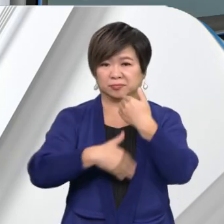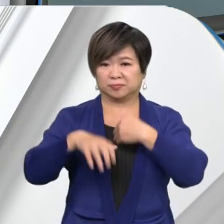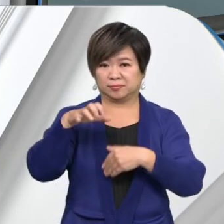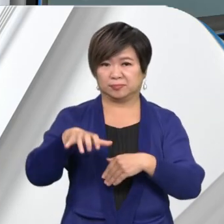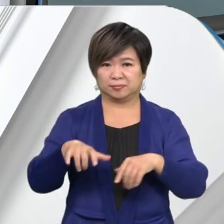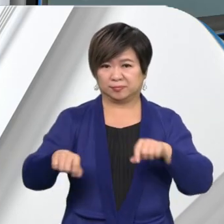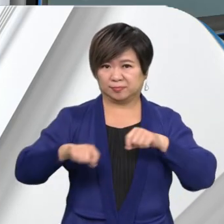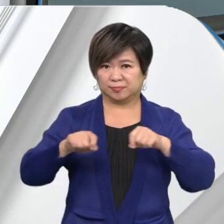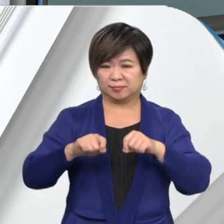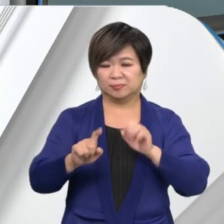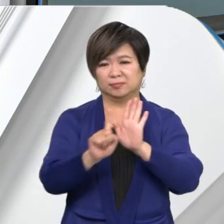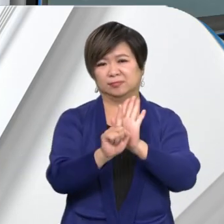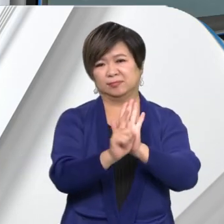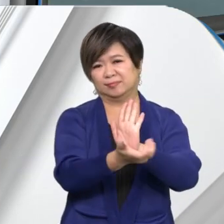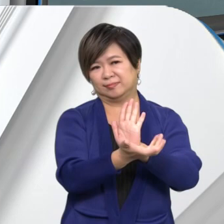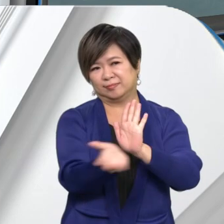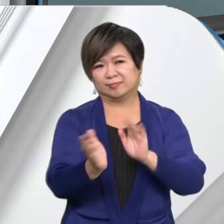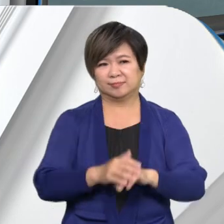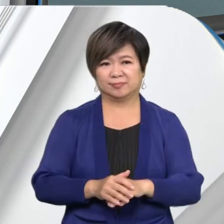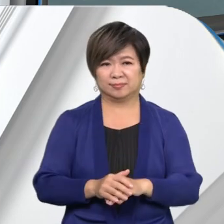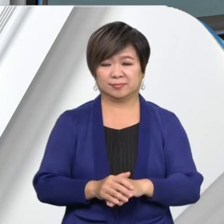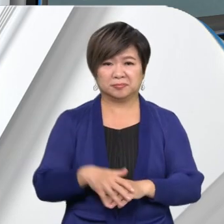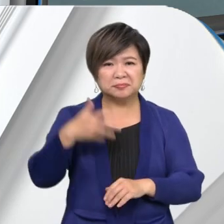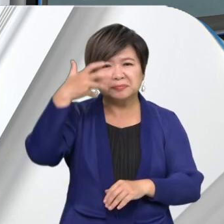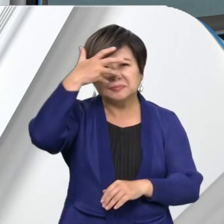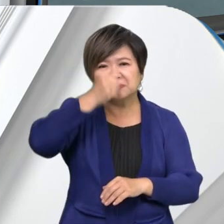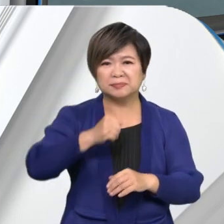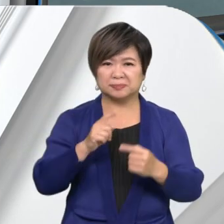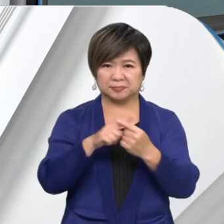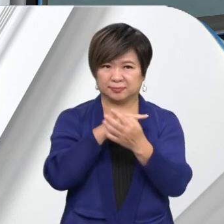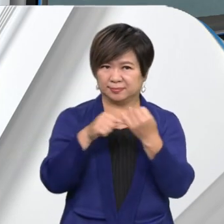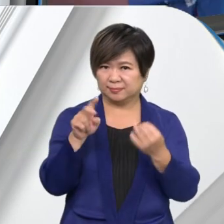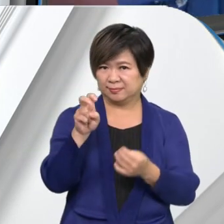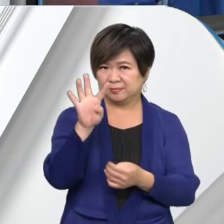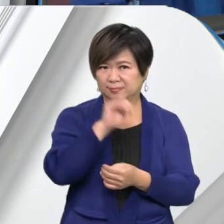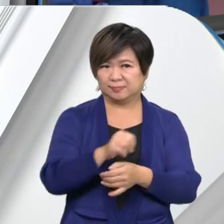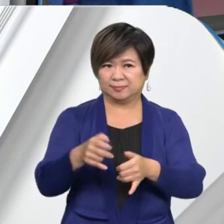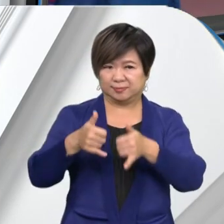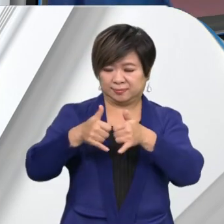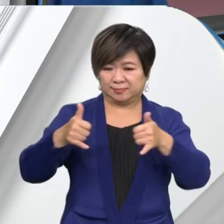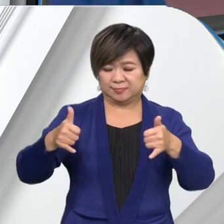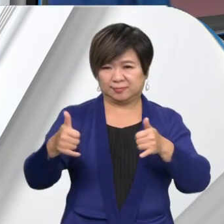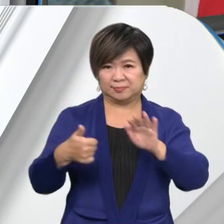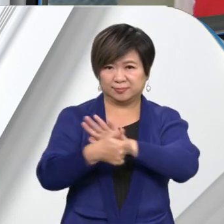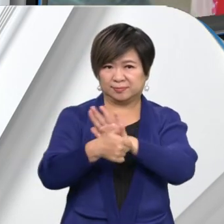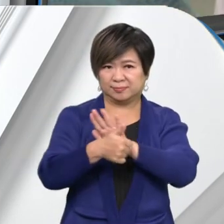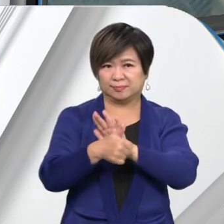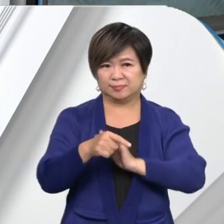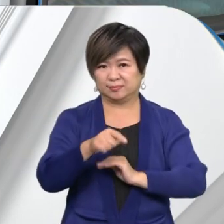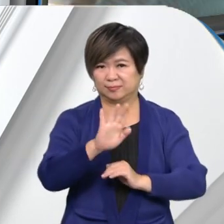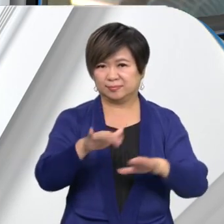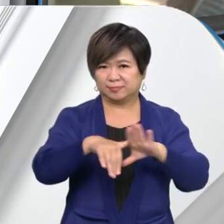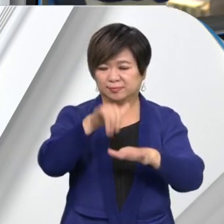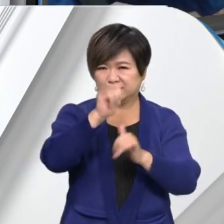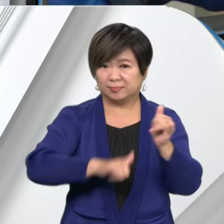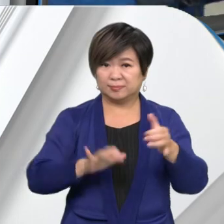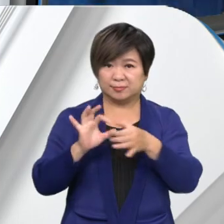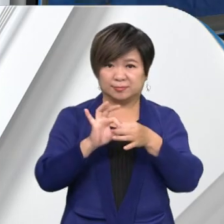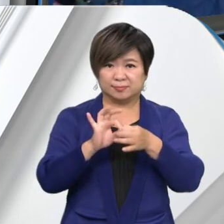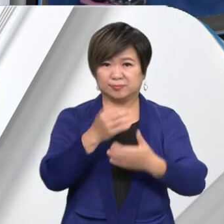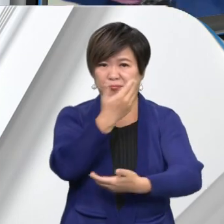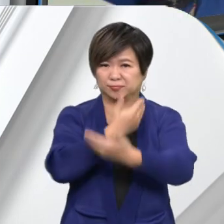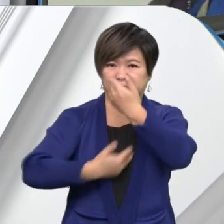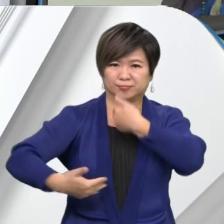案的成果发表。由二十两个社区专家共合组织出了当地文史有关的细